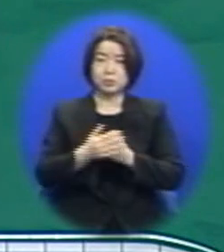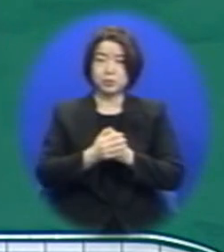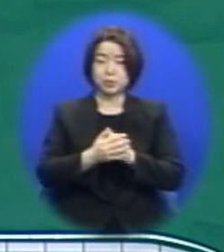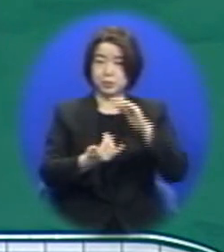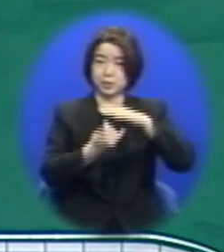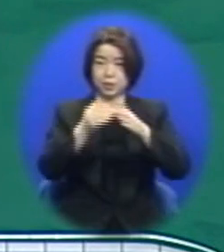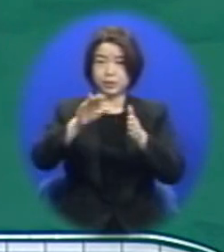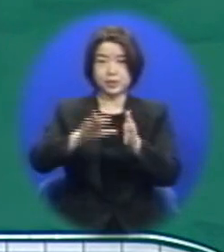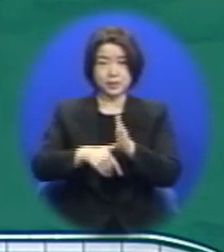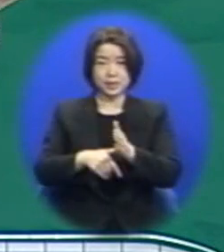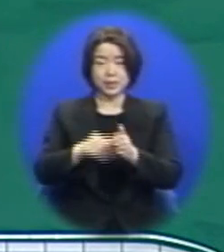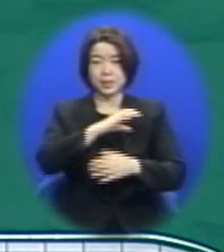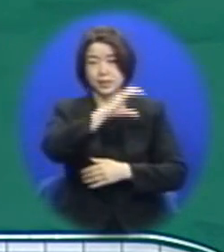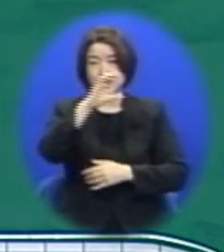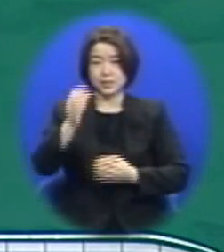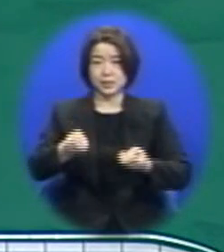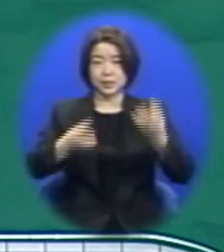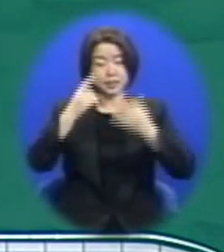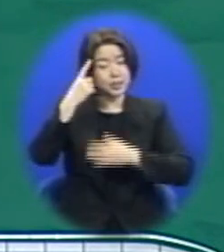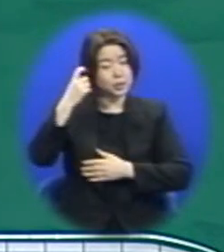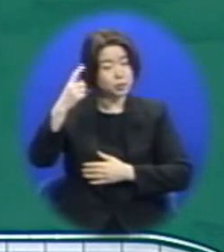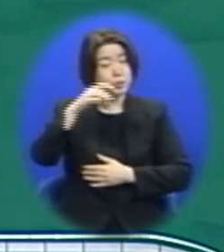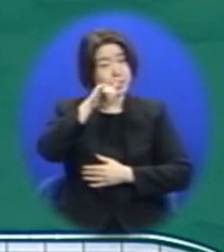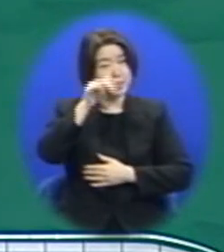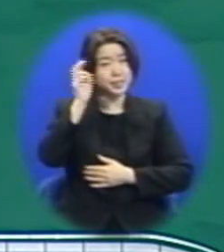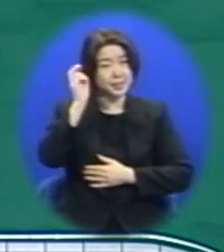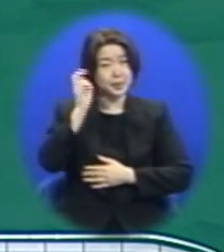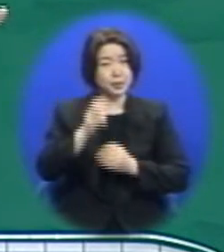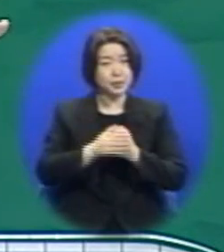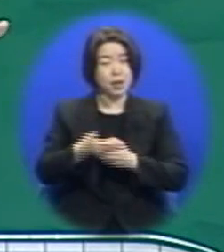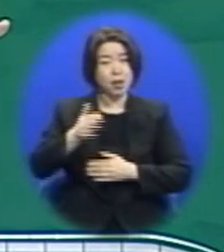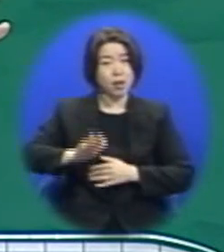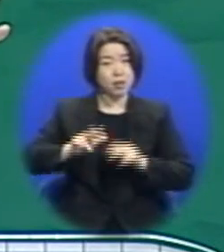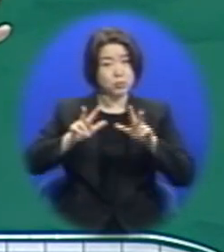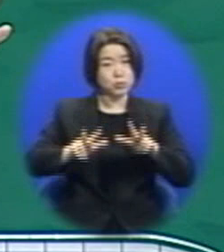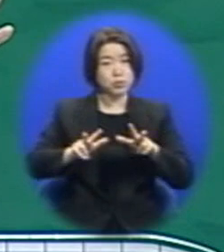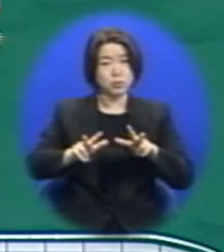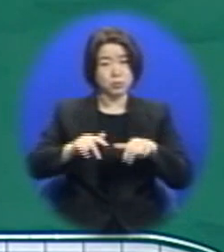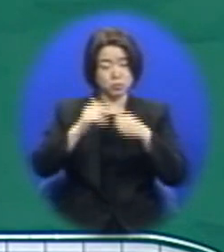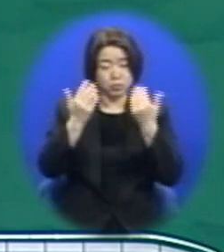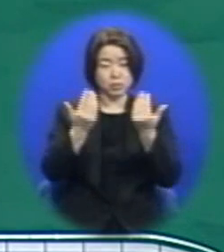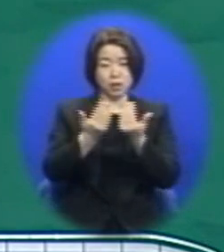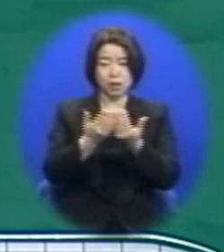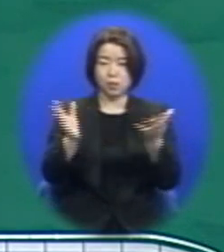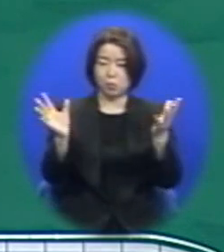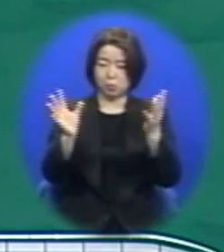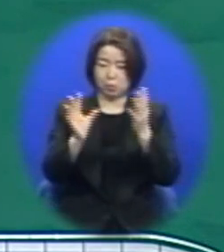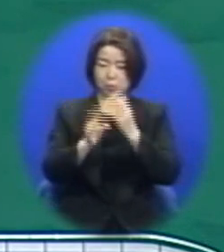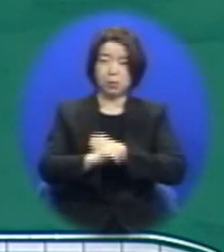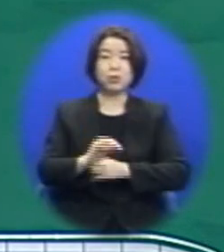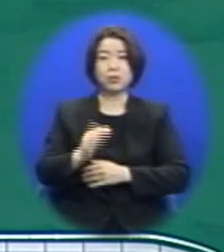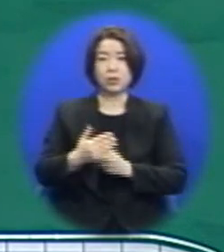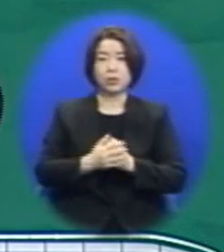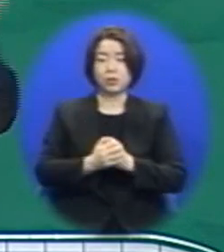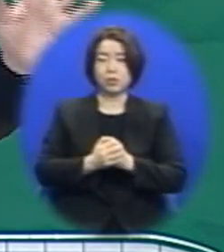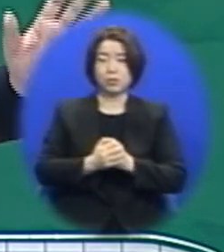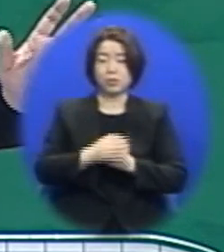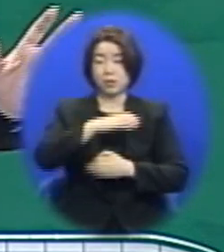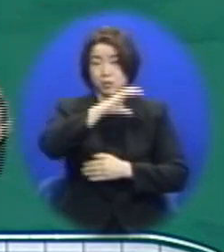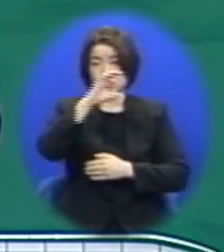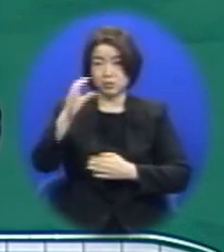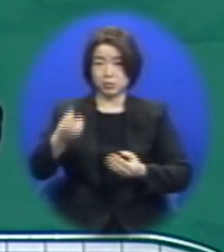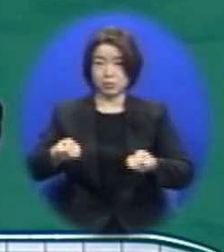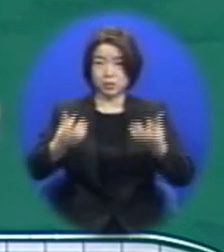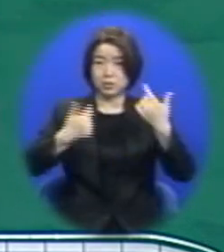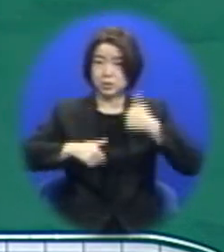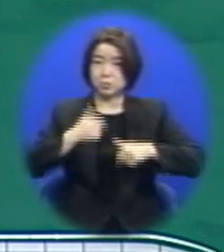시절에 성탄절의 추억이 있으실 겁니다. 지금은 다 사라졌어요. 왜 이렇게 성탄절의 기쁨이 나이 들어서 사라지는